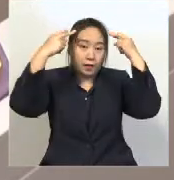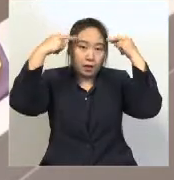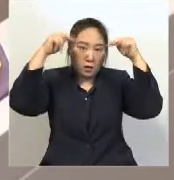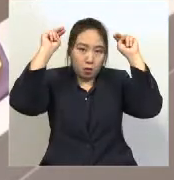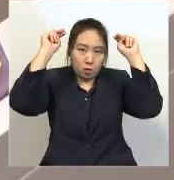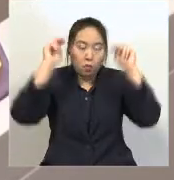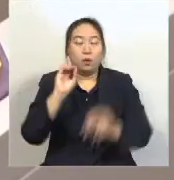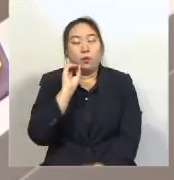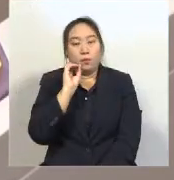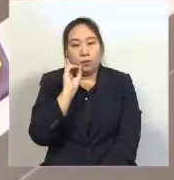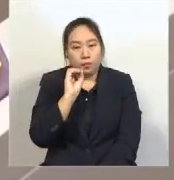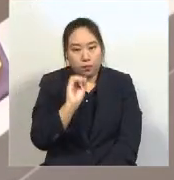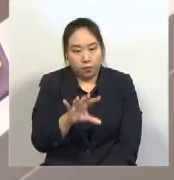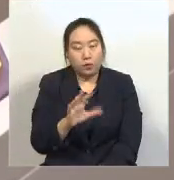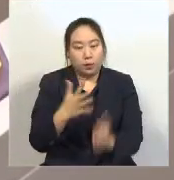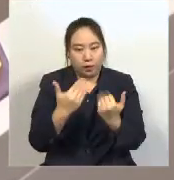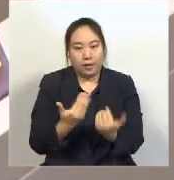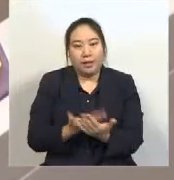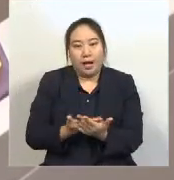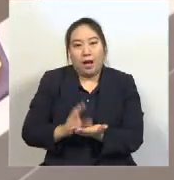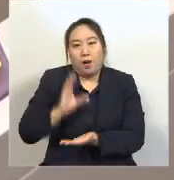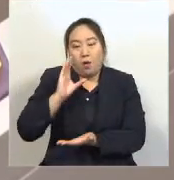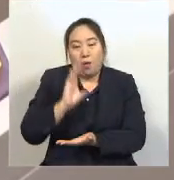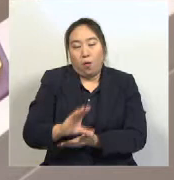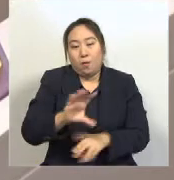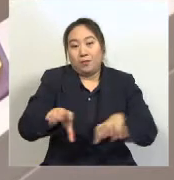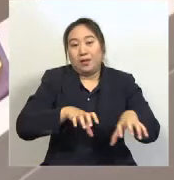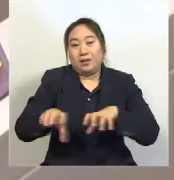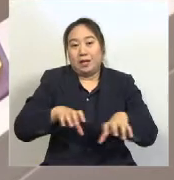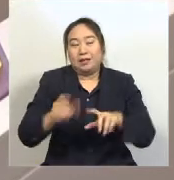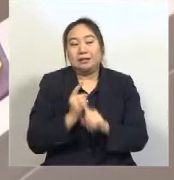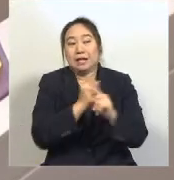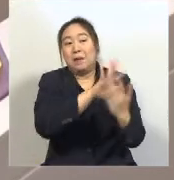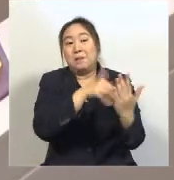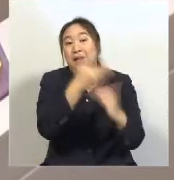ายกรัฐมนตรีก็ยืนยันนะคะว่าการจัดสรรงบประมาณตามยุทธศาสตร์ชาติ